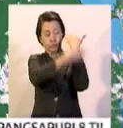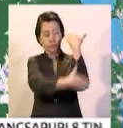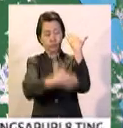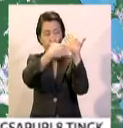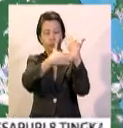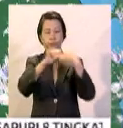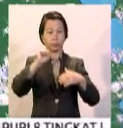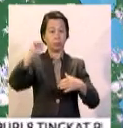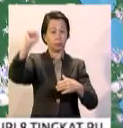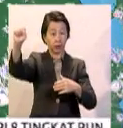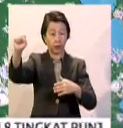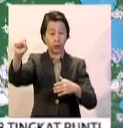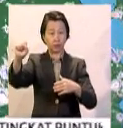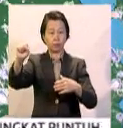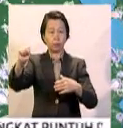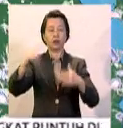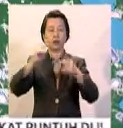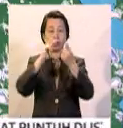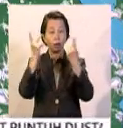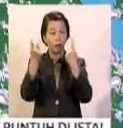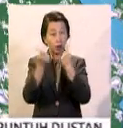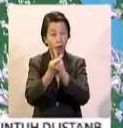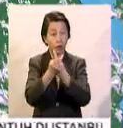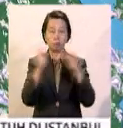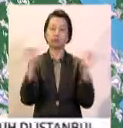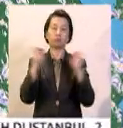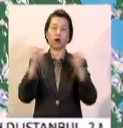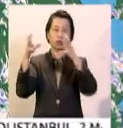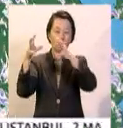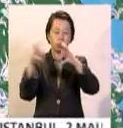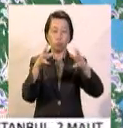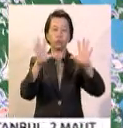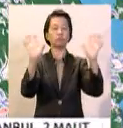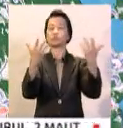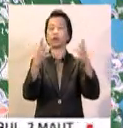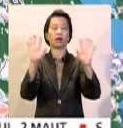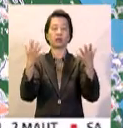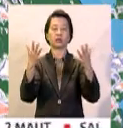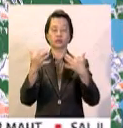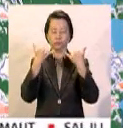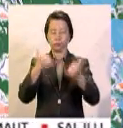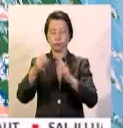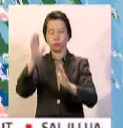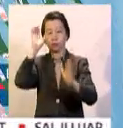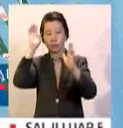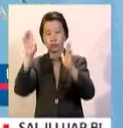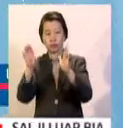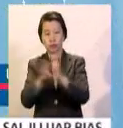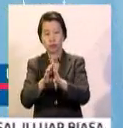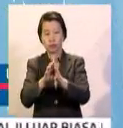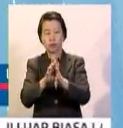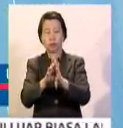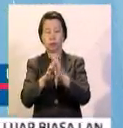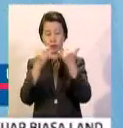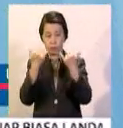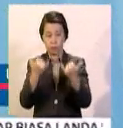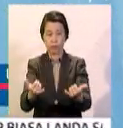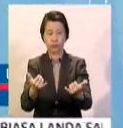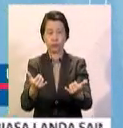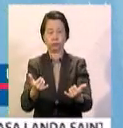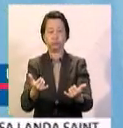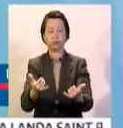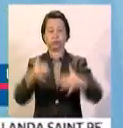juga negeri Sabah, keadaan adalah tidak berawan. Jika dilihat pada paparan imej gemerada untuk keadaan cuaca